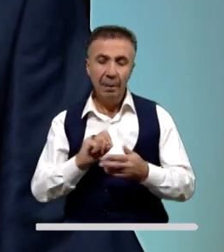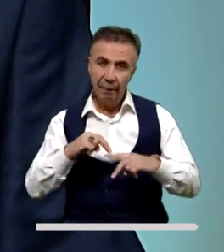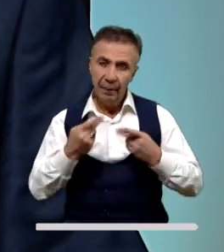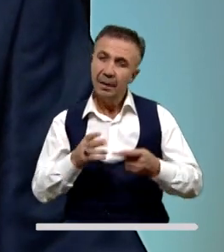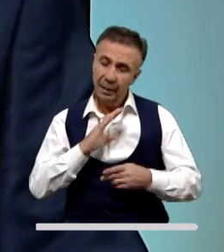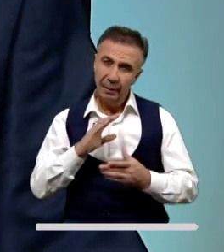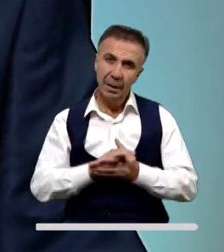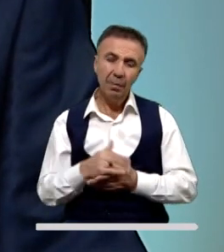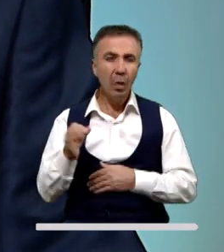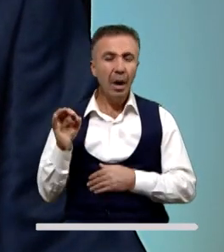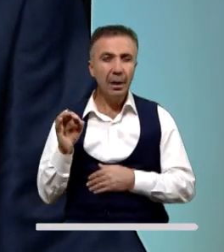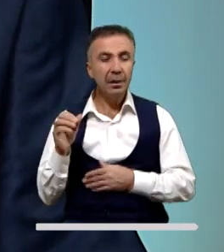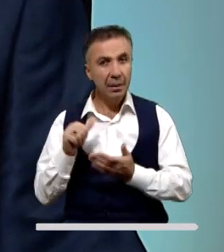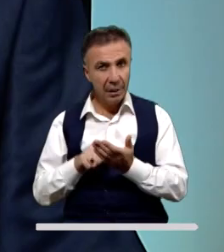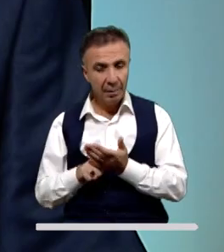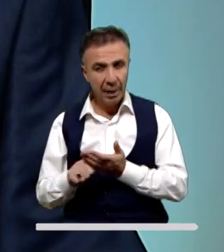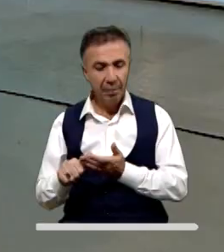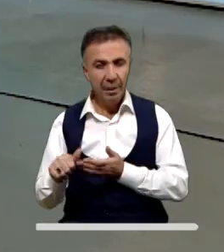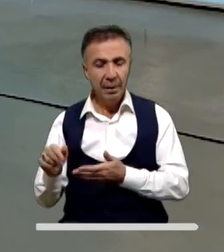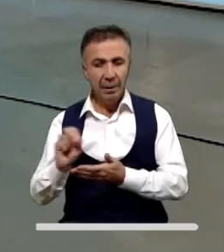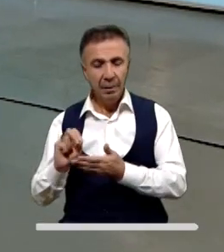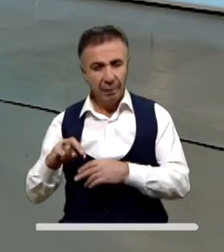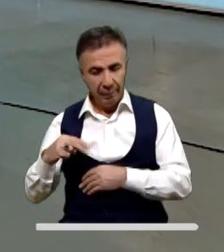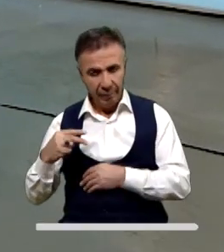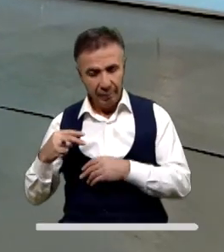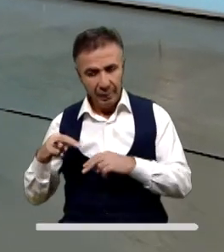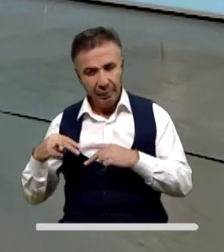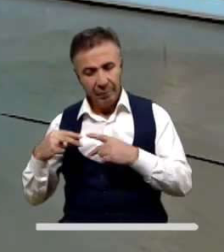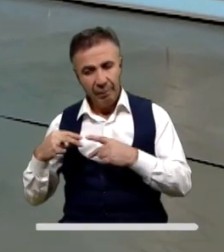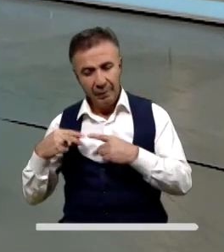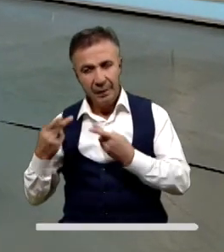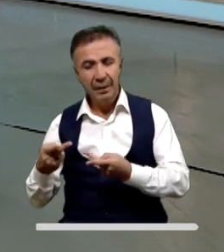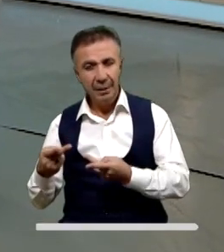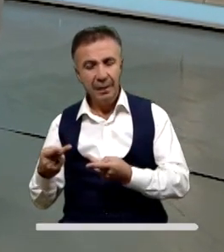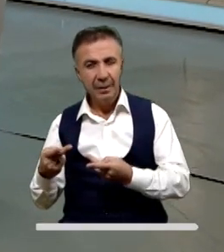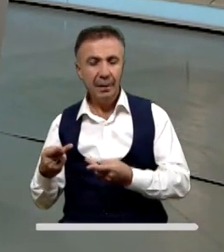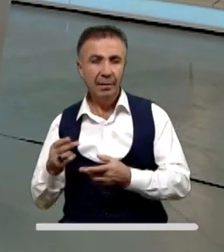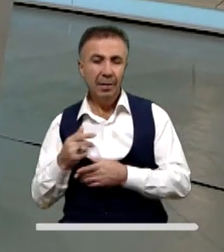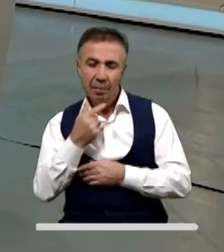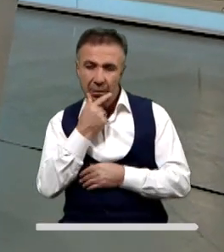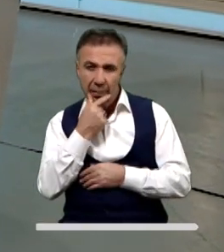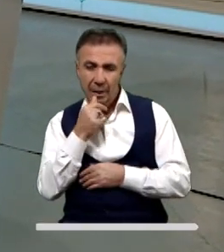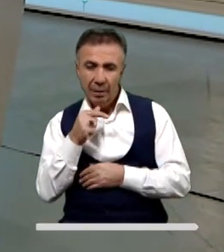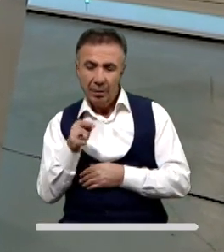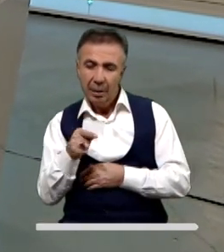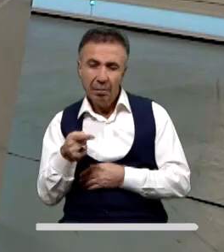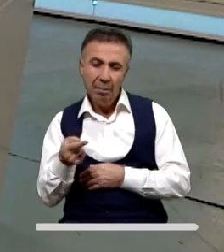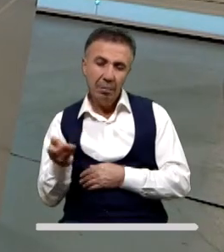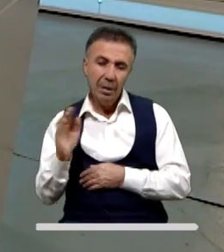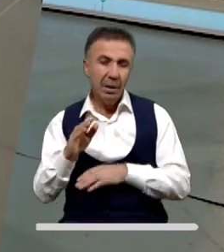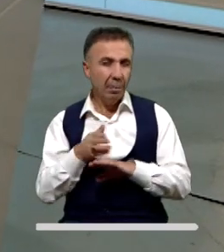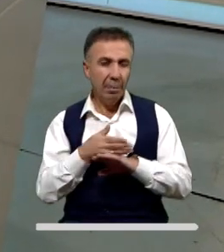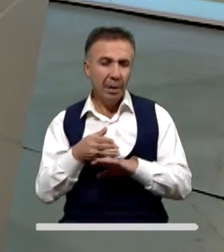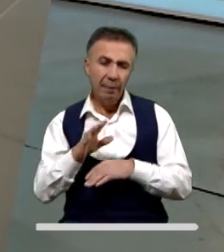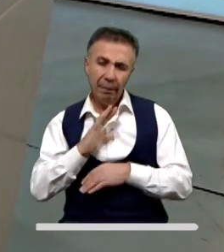Şimdi bu altının tamamını vasiyet ettiyse siz çok yerinde bir sual sordunuz. Acaba bundan başka malı var mı?